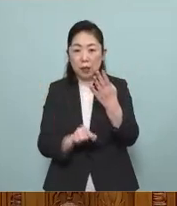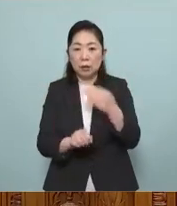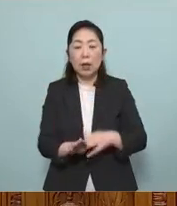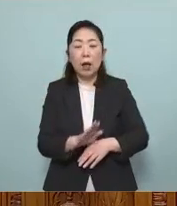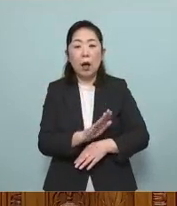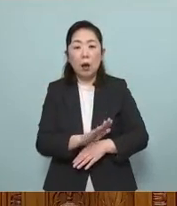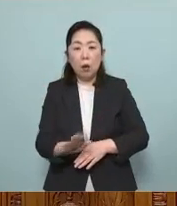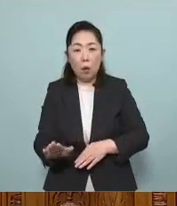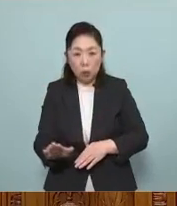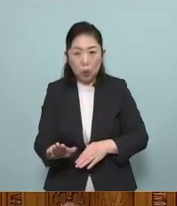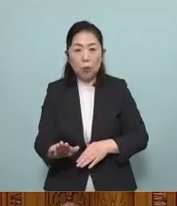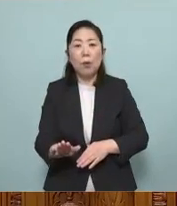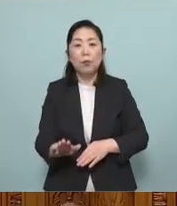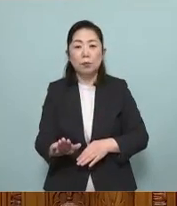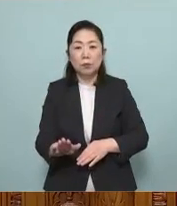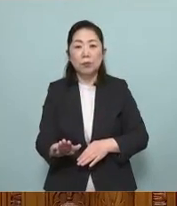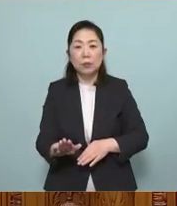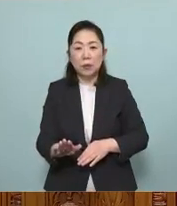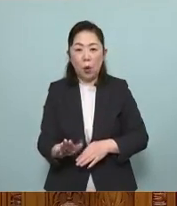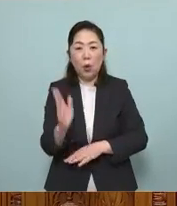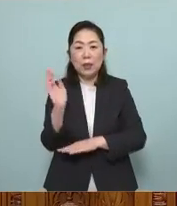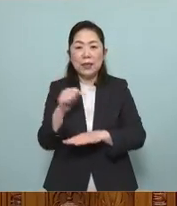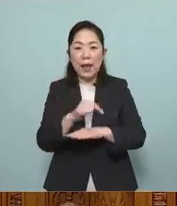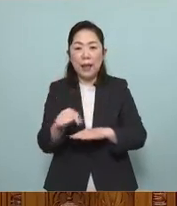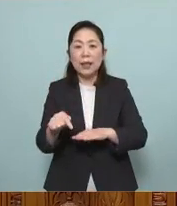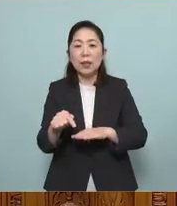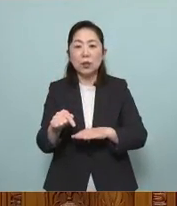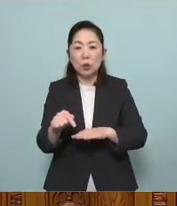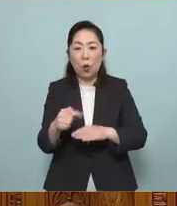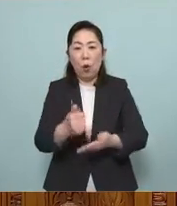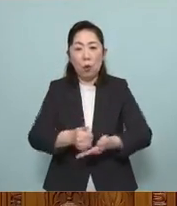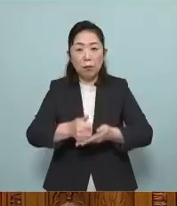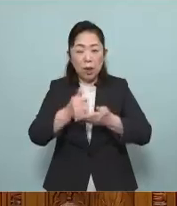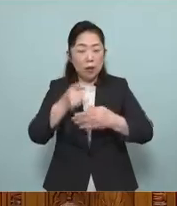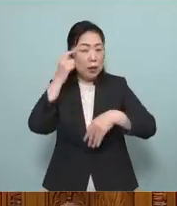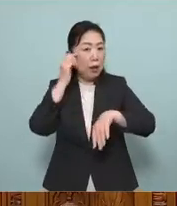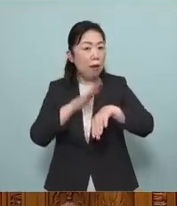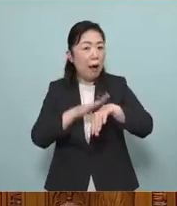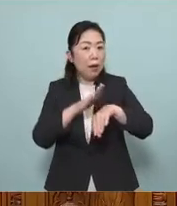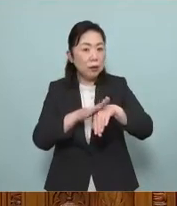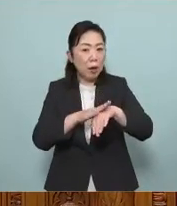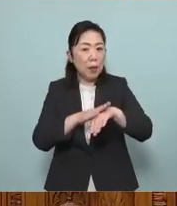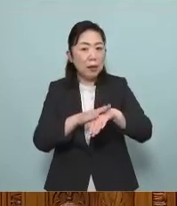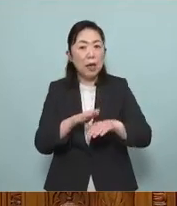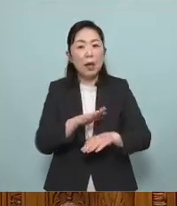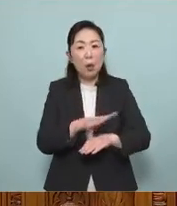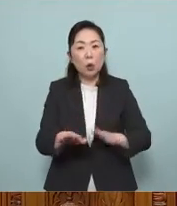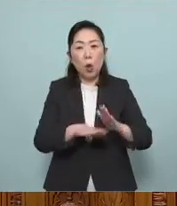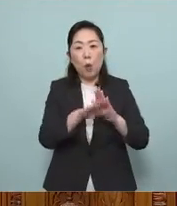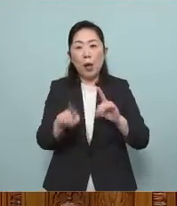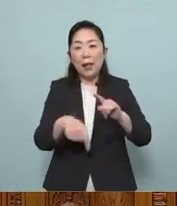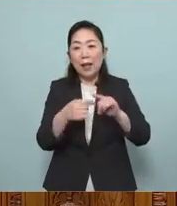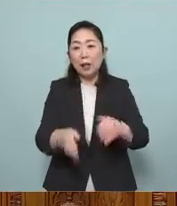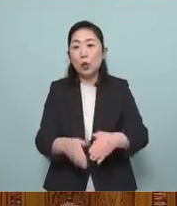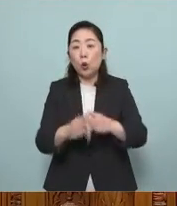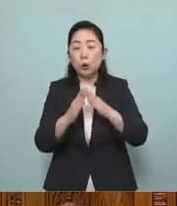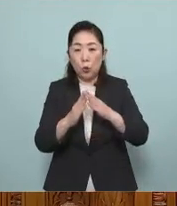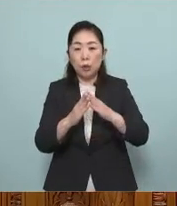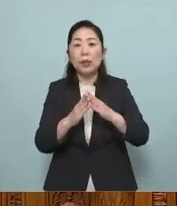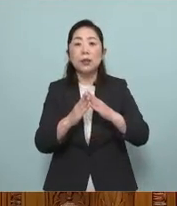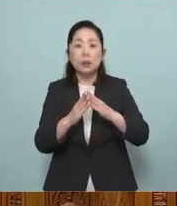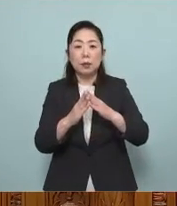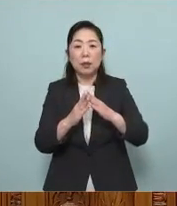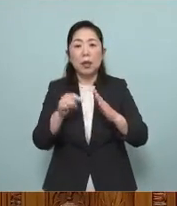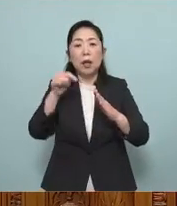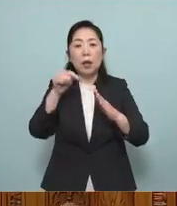が国社会のど真ん中に据えていくため、子ども家庭庁を創設します。子ども家庭